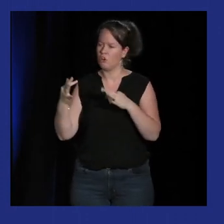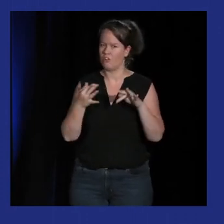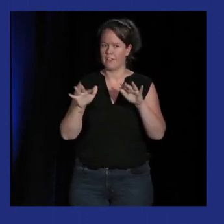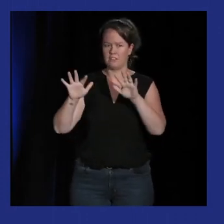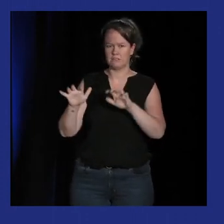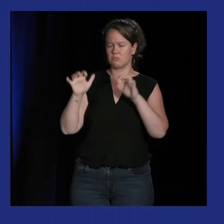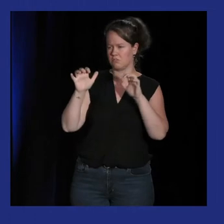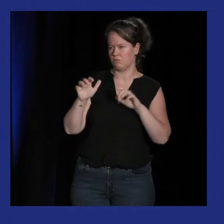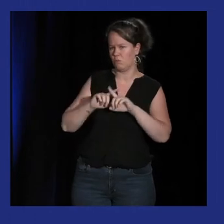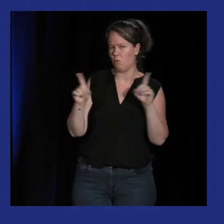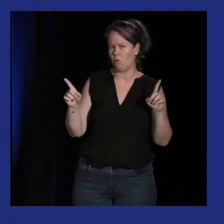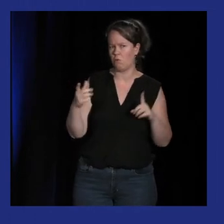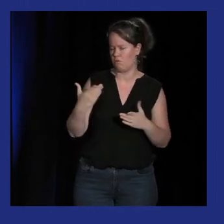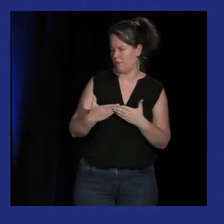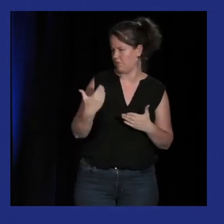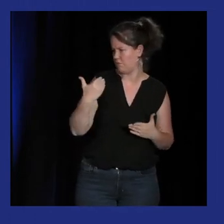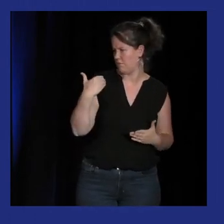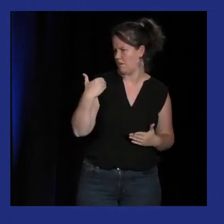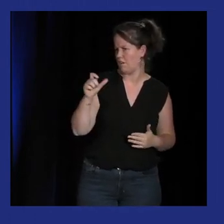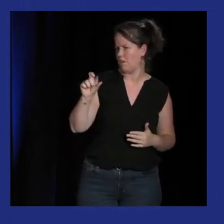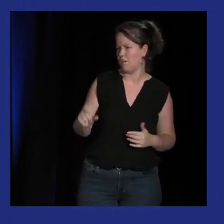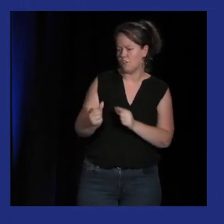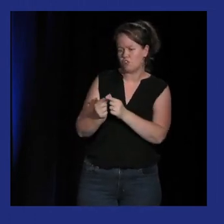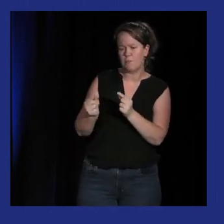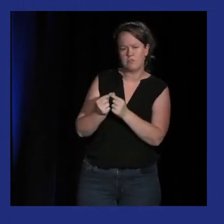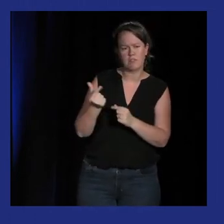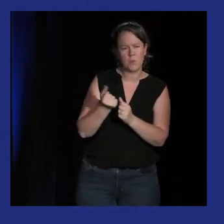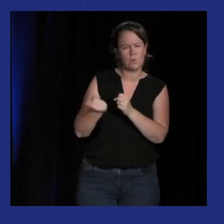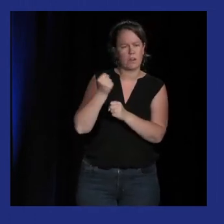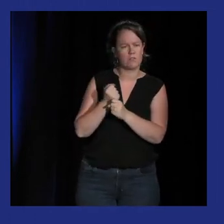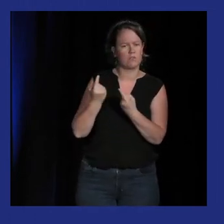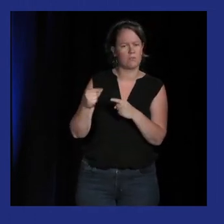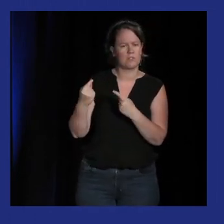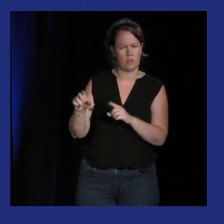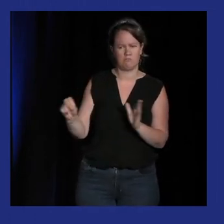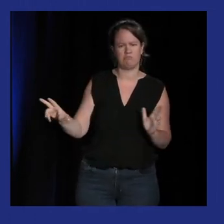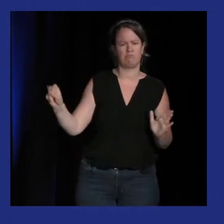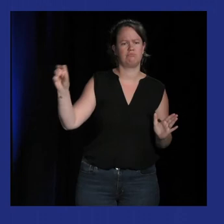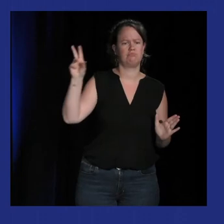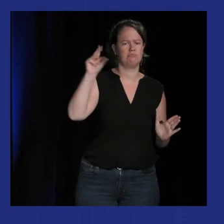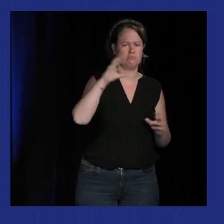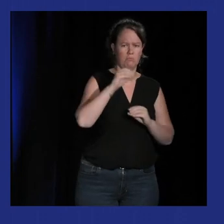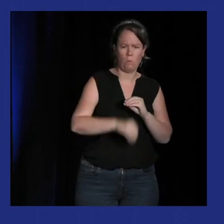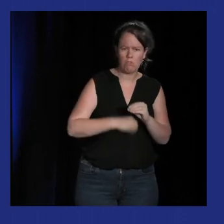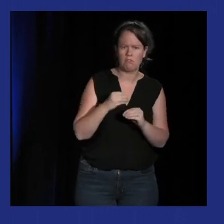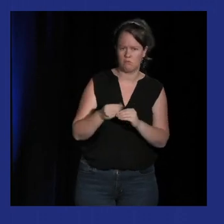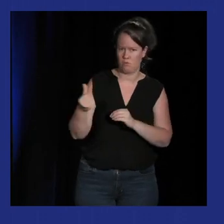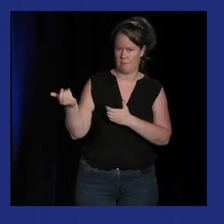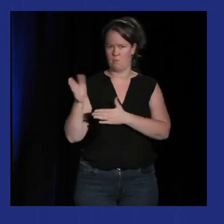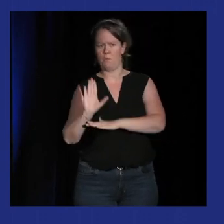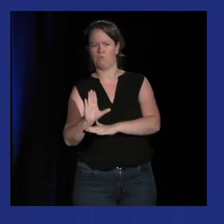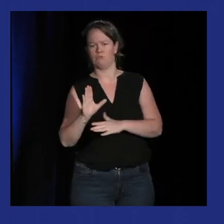là il y a une tournée il y a quelques années de yuzukushiro et moto Hero Kawashima qu'on tourne dans le monde entier pour rejouer un petit peu toute leur leur BO